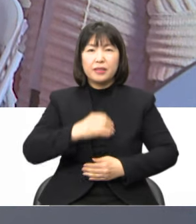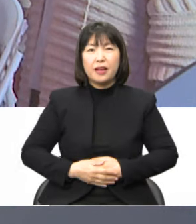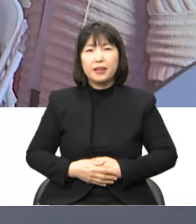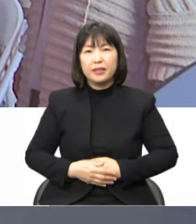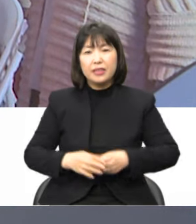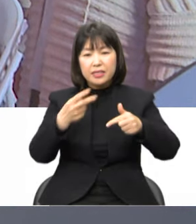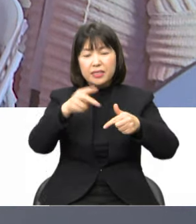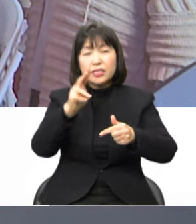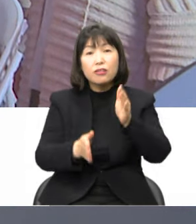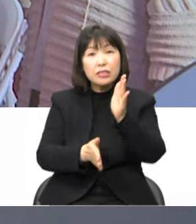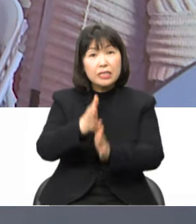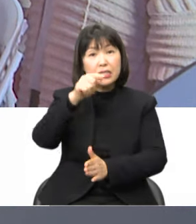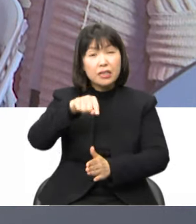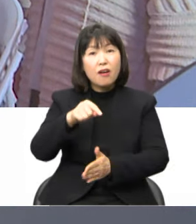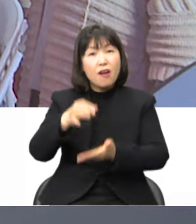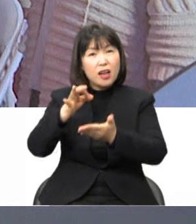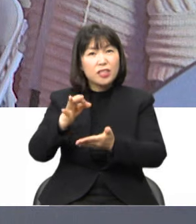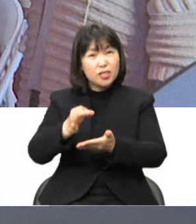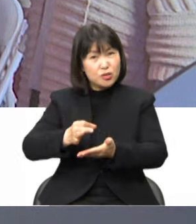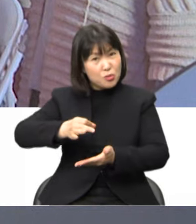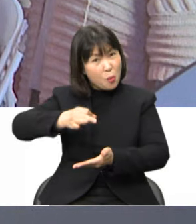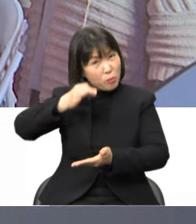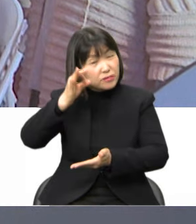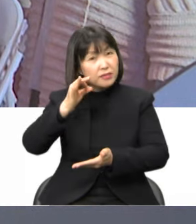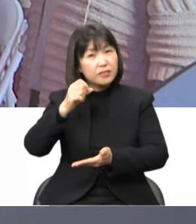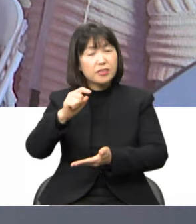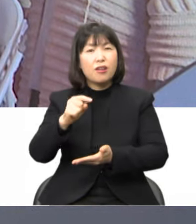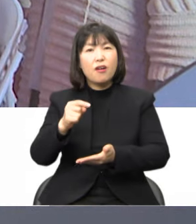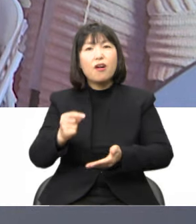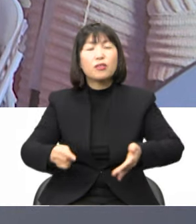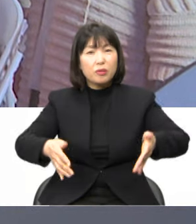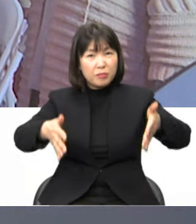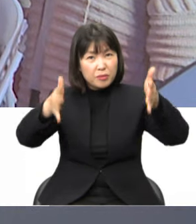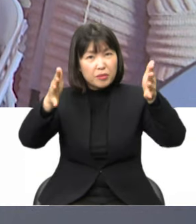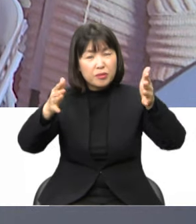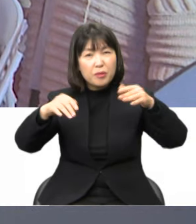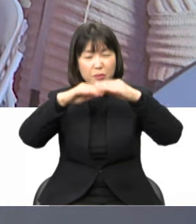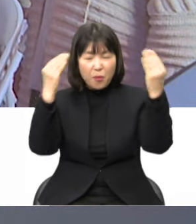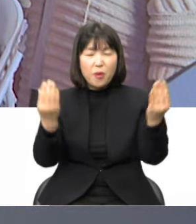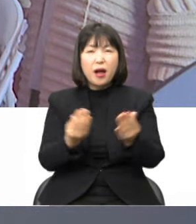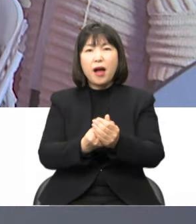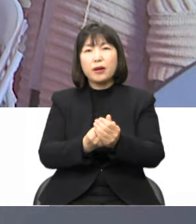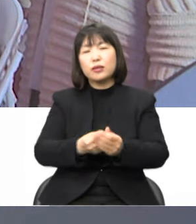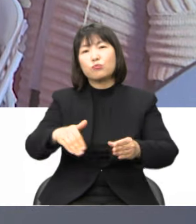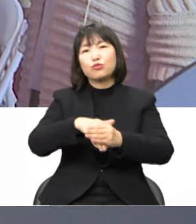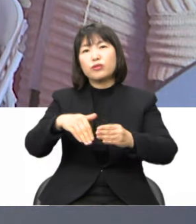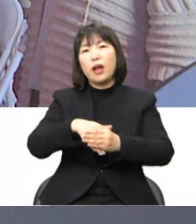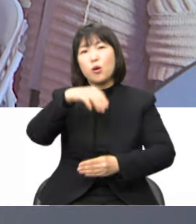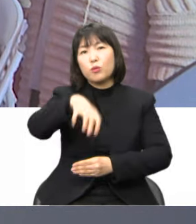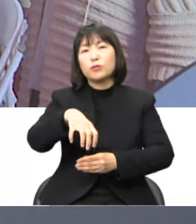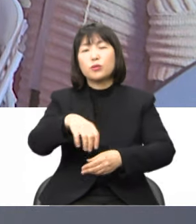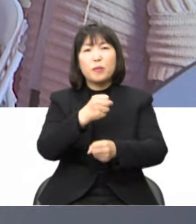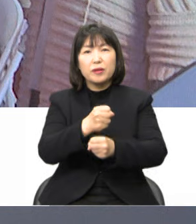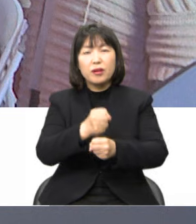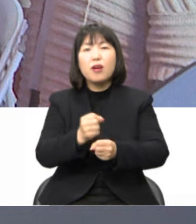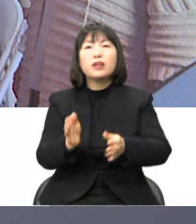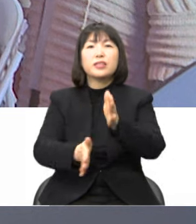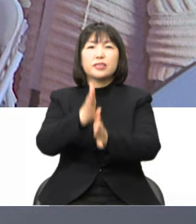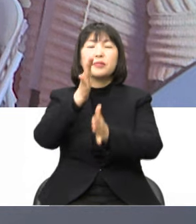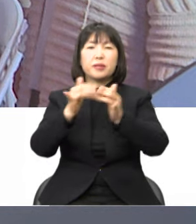인천시는이 보존 가치가 높은 근대 건축물 일부를 복합 문화 공간으로 조성해 시민들에게 개방하고